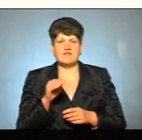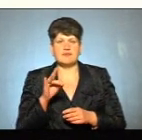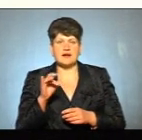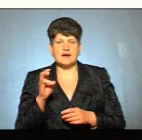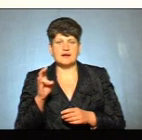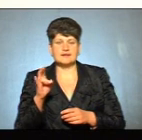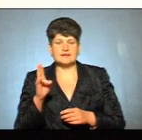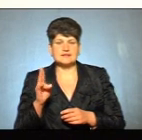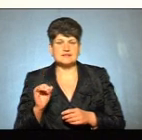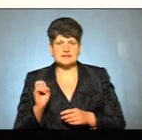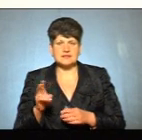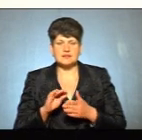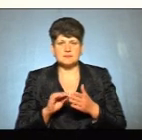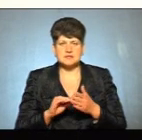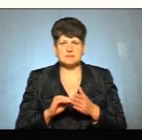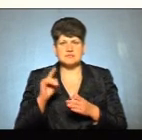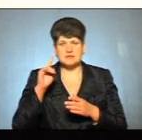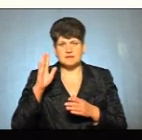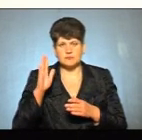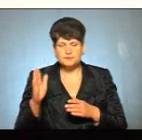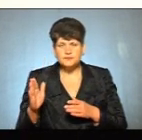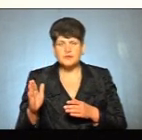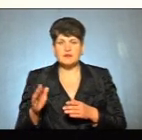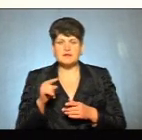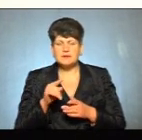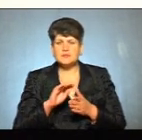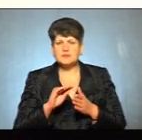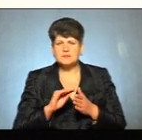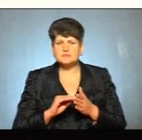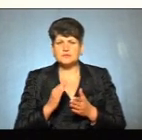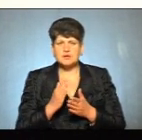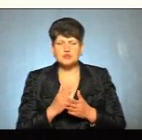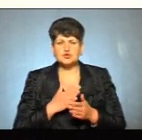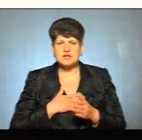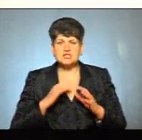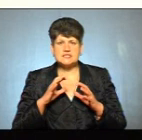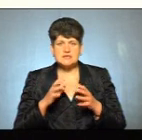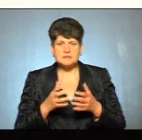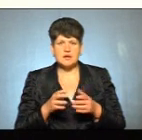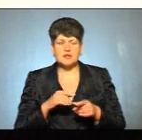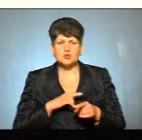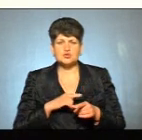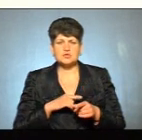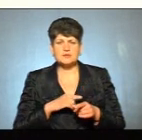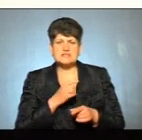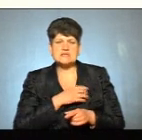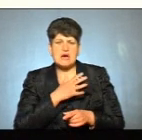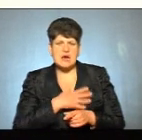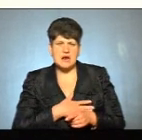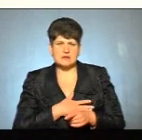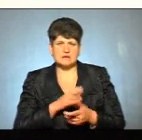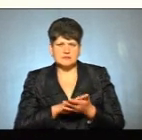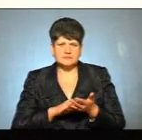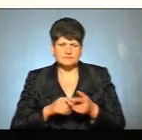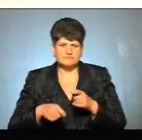лист під назвою «Славен будь». І в ньому він зазначив, що наша земля є дуже зранена. І ми її